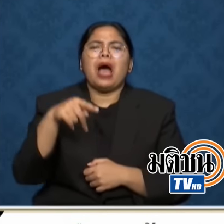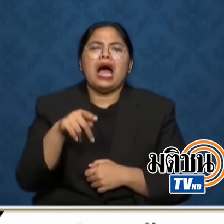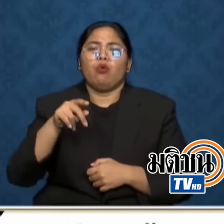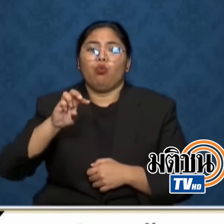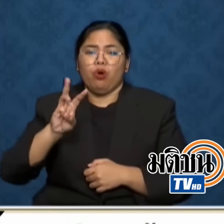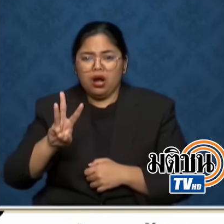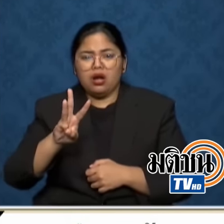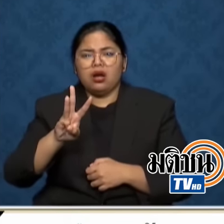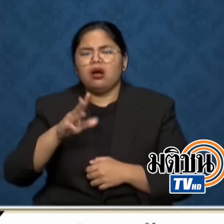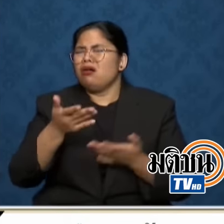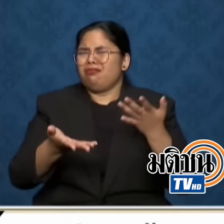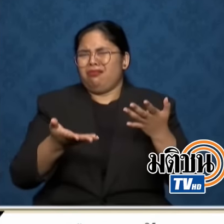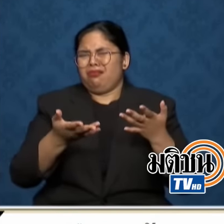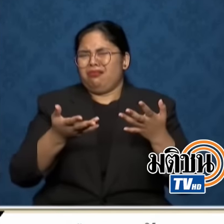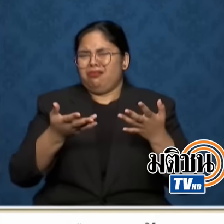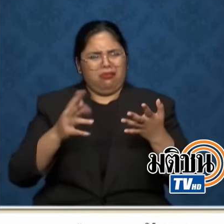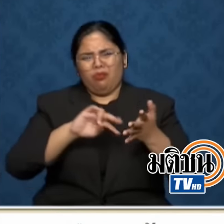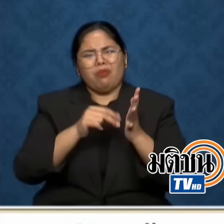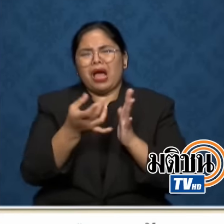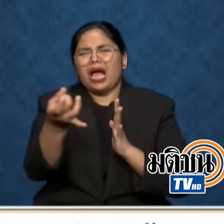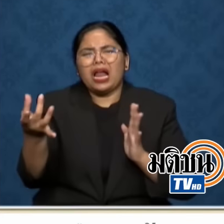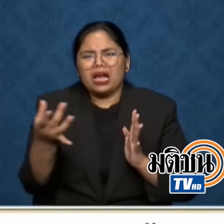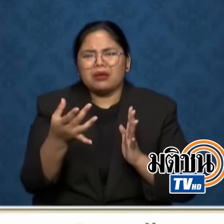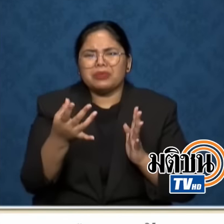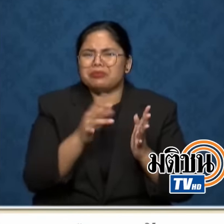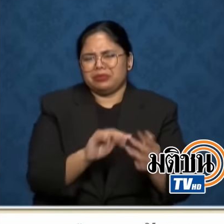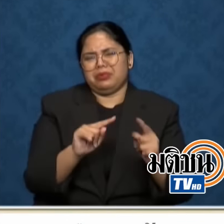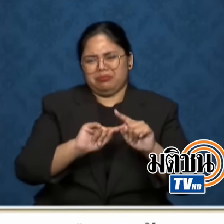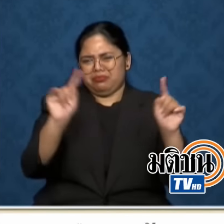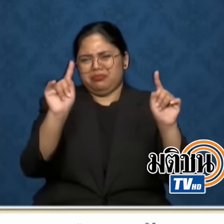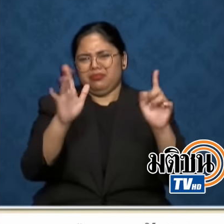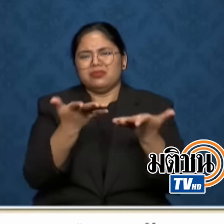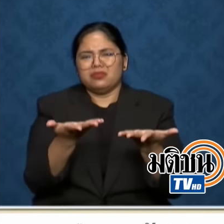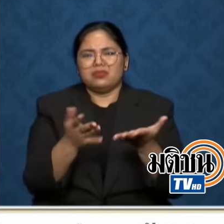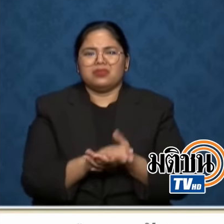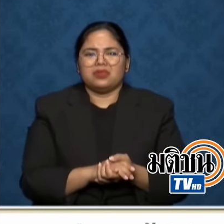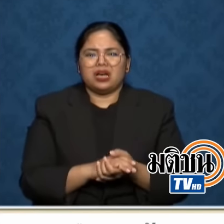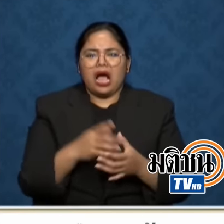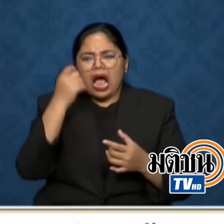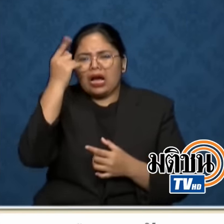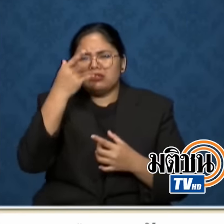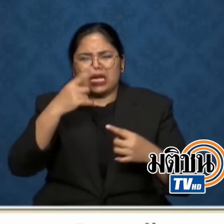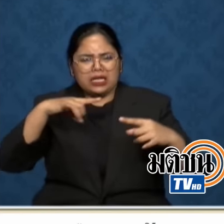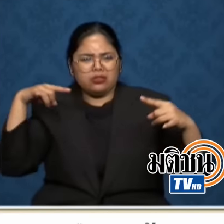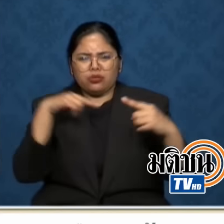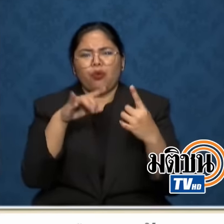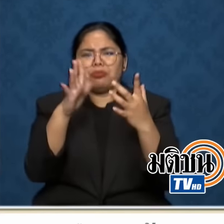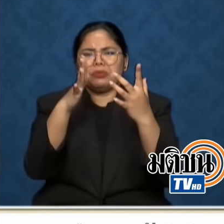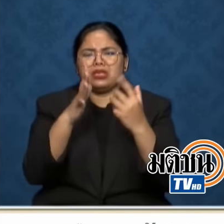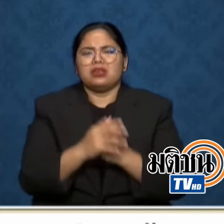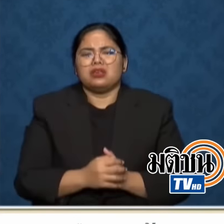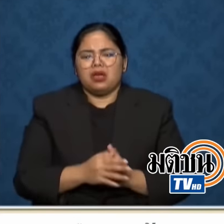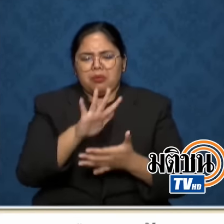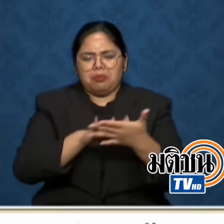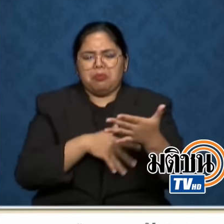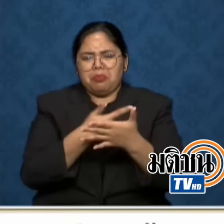ามมันเลยนำมาซึ่งความสับสนเชิงนโยบายที่สุดท้ายก็ไม่มีใครเข้าใจตรงกันและทำถูกเลยแผนการใช้งบประ